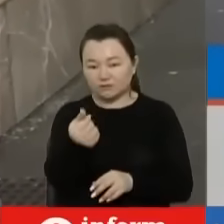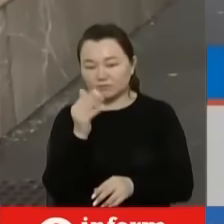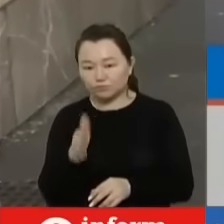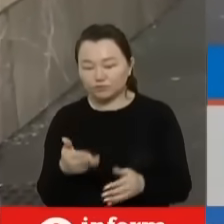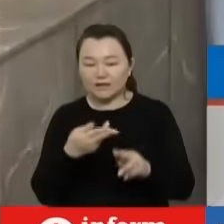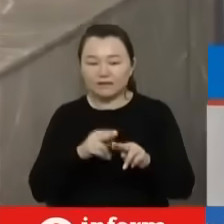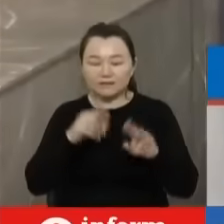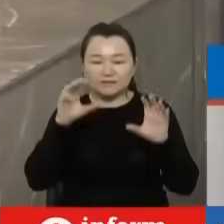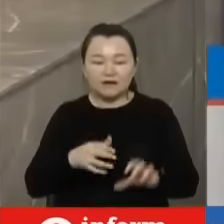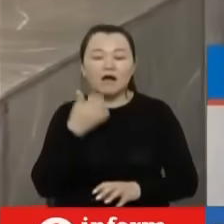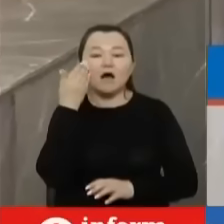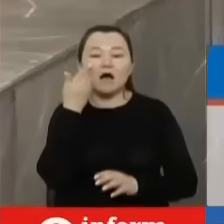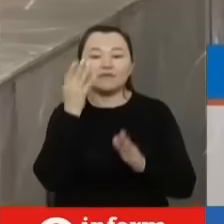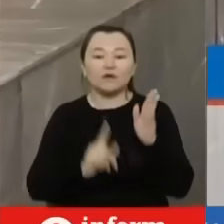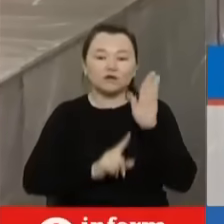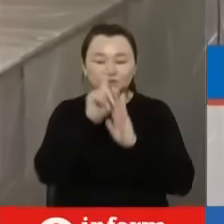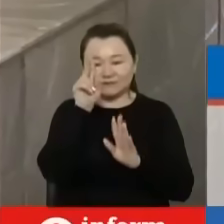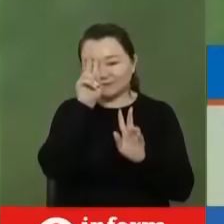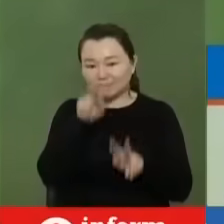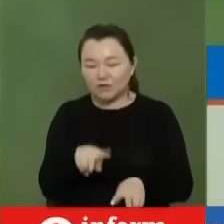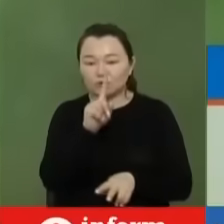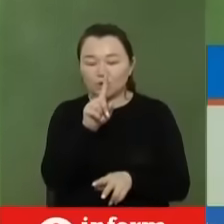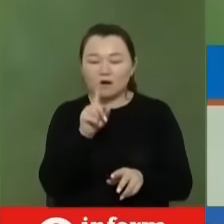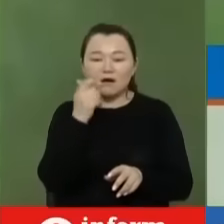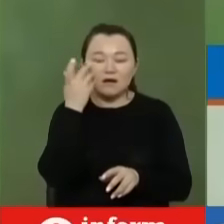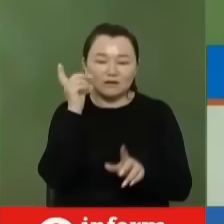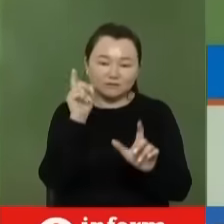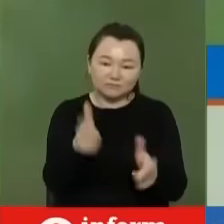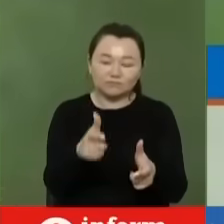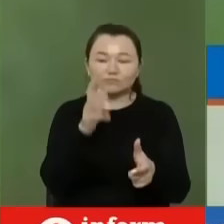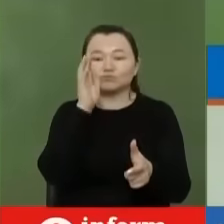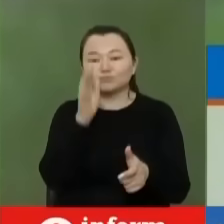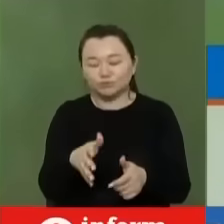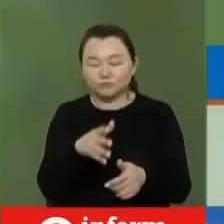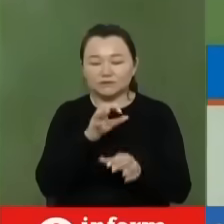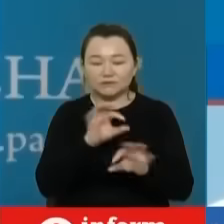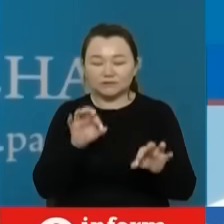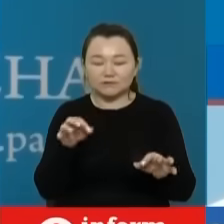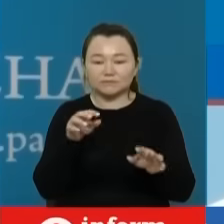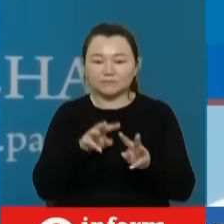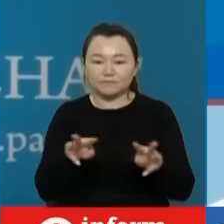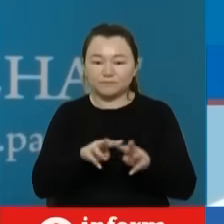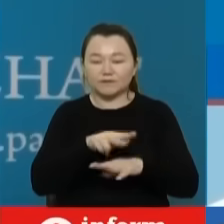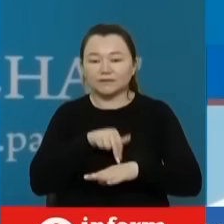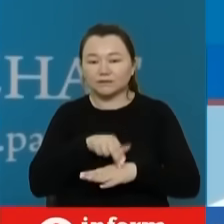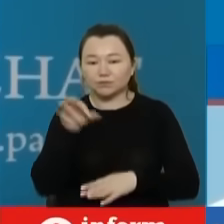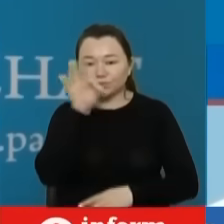бұл заңның қашан күшіне енетіні белгісіз, бірақ тұсау салынары анық дейді Ішкі істер министрлігінің қызметкерлері.